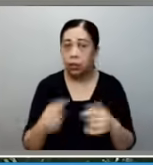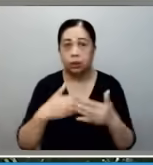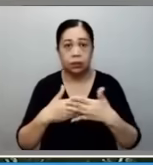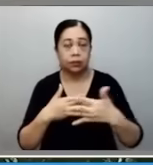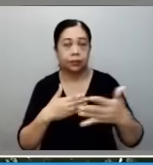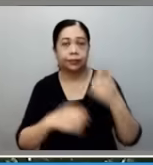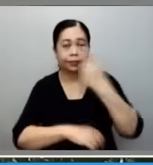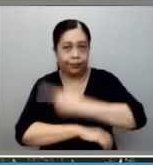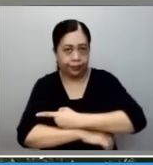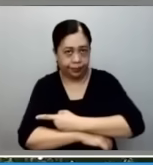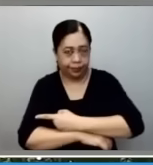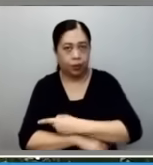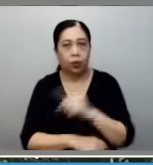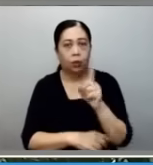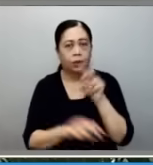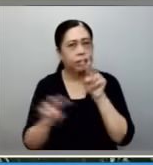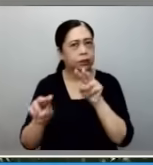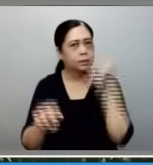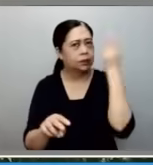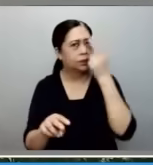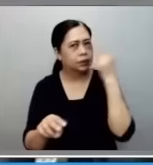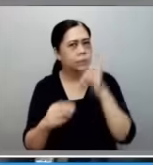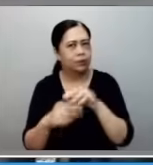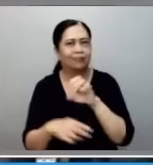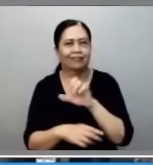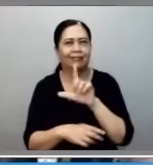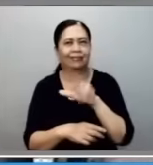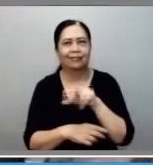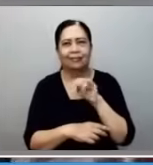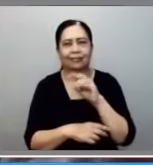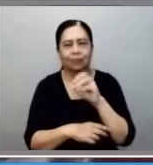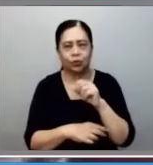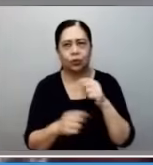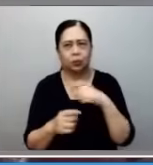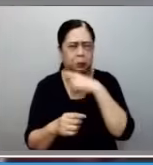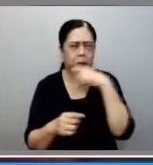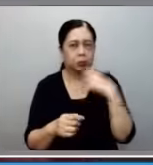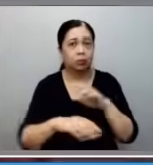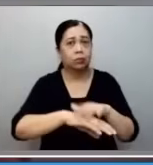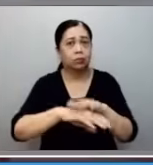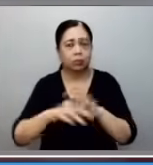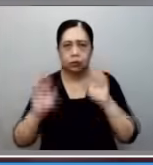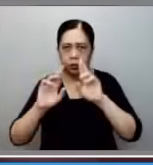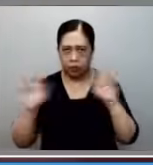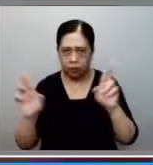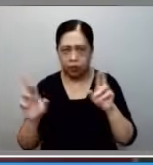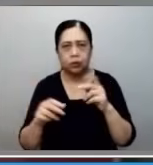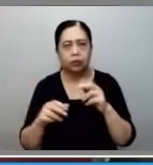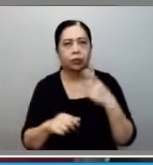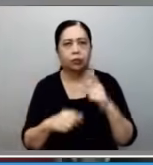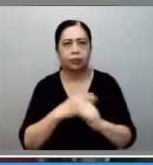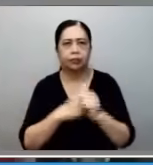araw. Isa sa mga tinitingnang dahilan ay ang El Niño phenomenon. Pinapayuhan ng publiko na maging alerto mula sa banta ng